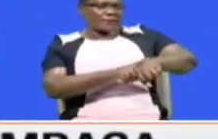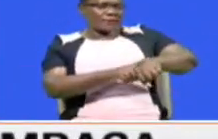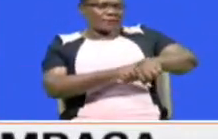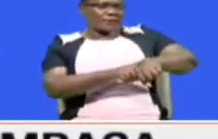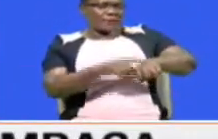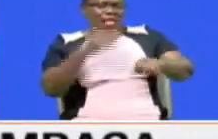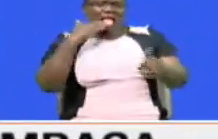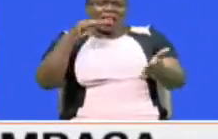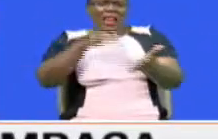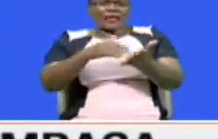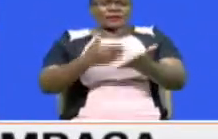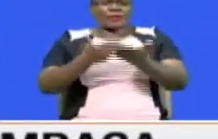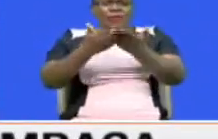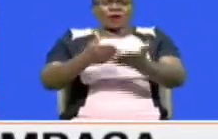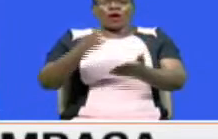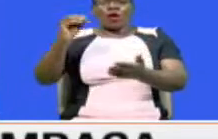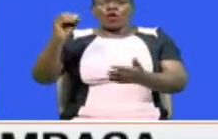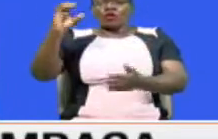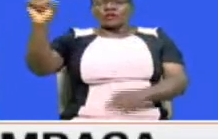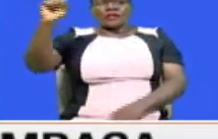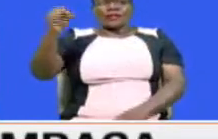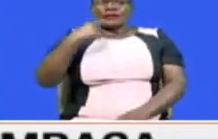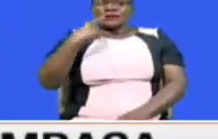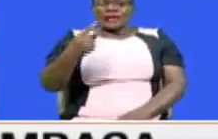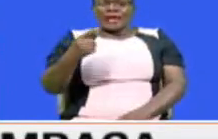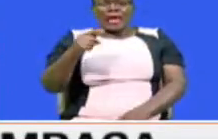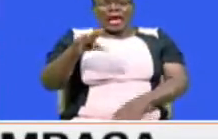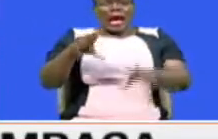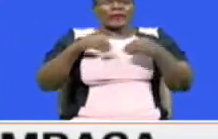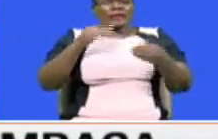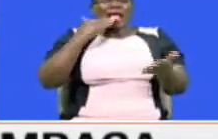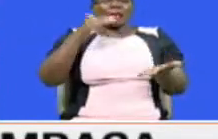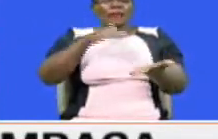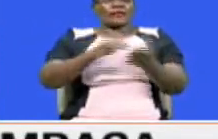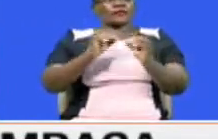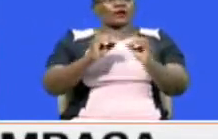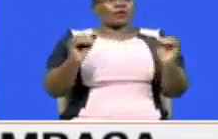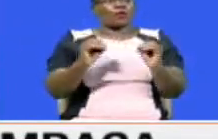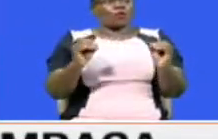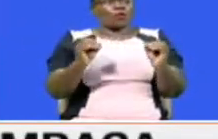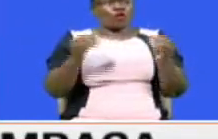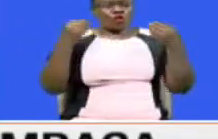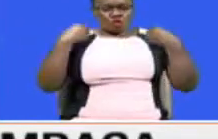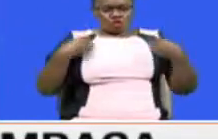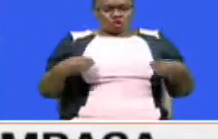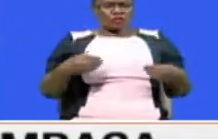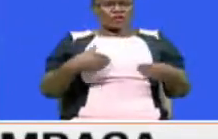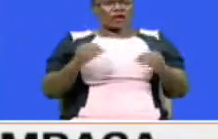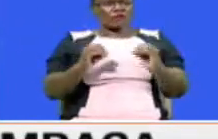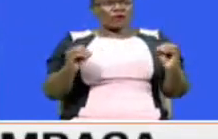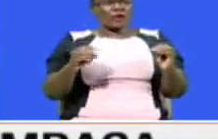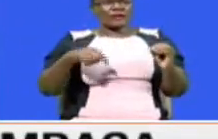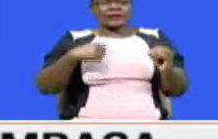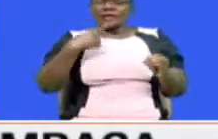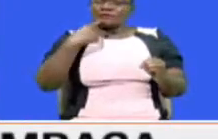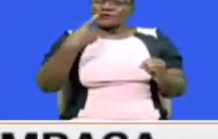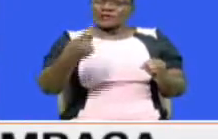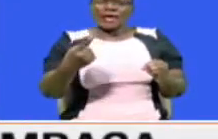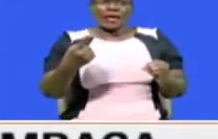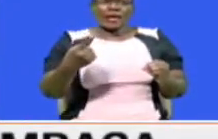tunapeleka ibarua, OCS anasema haizi kupokea barua kwa sababu hajavaa uniform. Kwa hivyo sisi tunamwambia